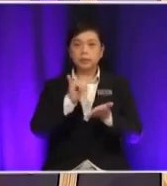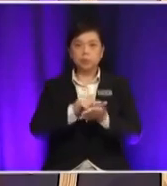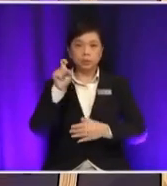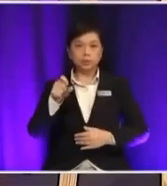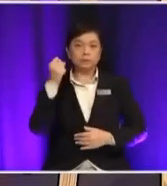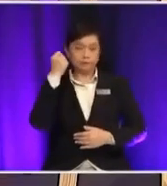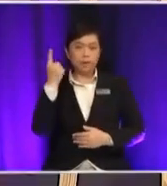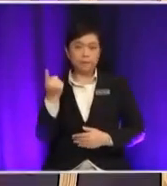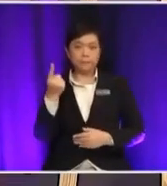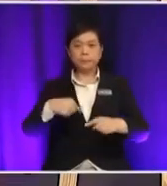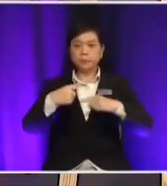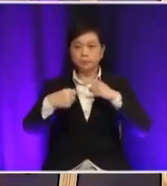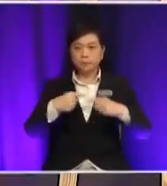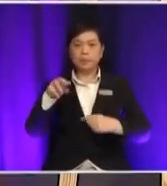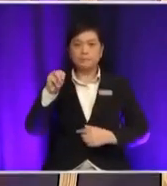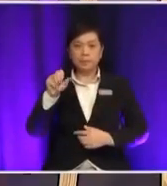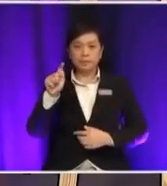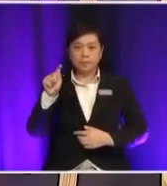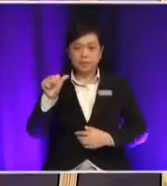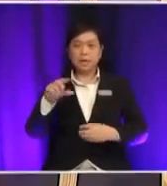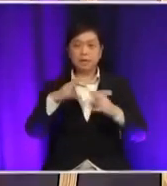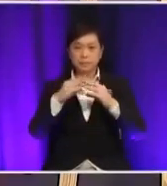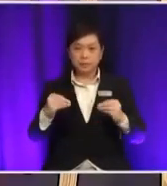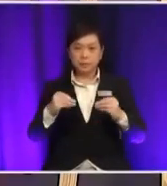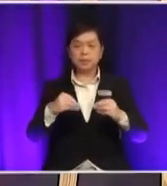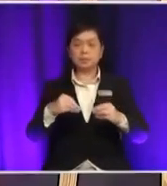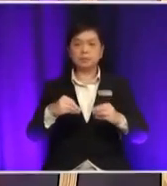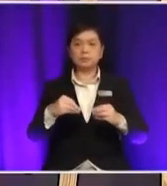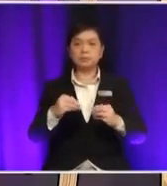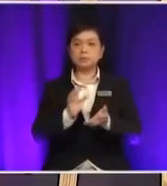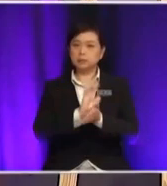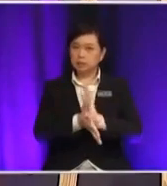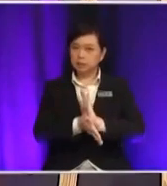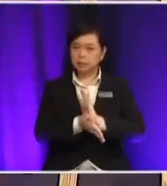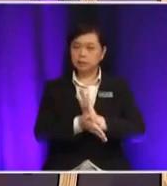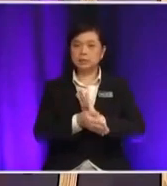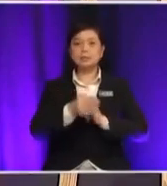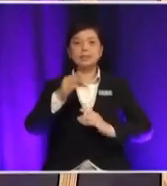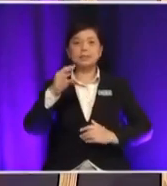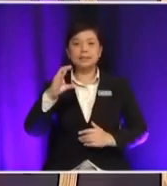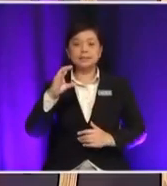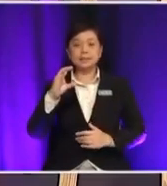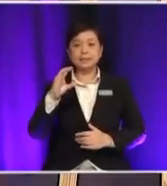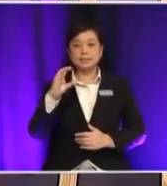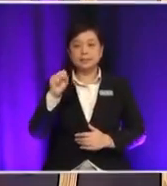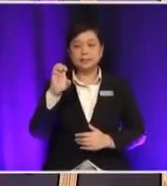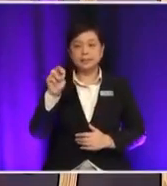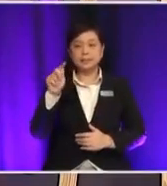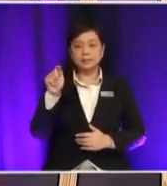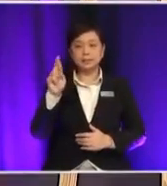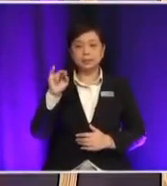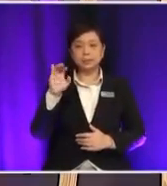sebab itu sok apabila metafasa tamat bermaksud sentrome itu sudah mulai berpisah bermaksud metafasa 2